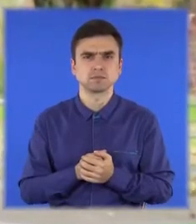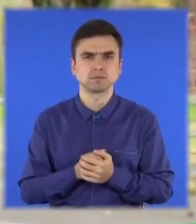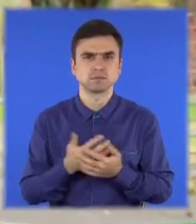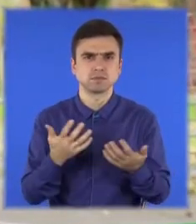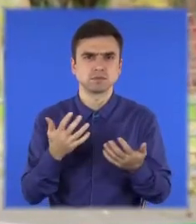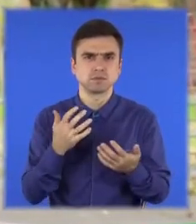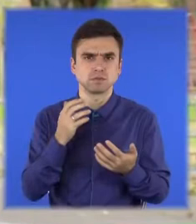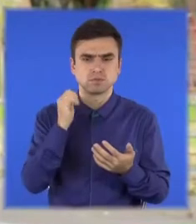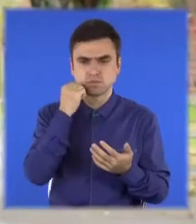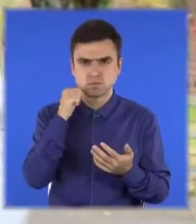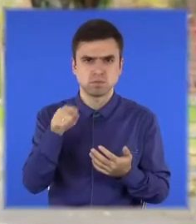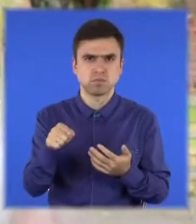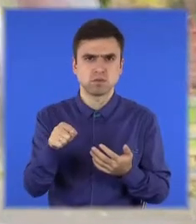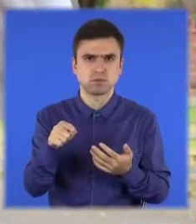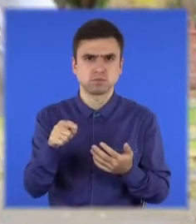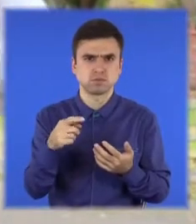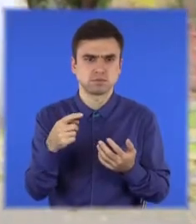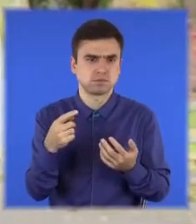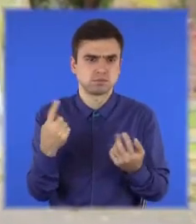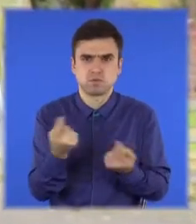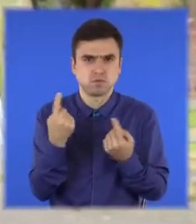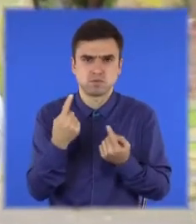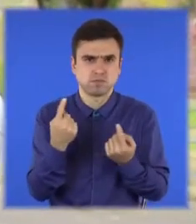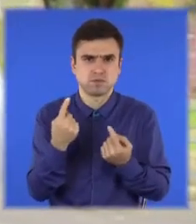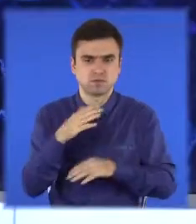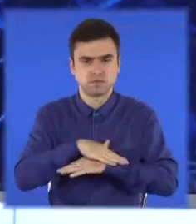сказати? Ну, бабулька в нас, виходимо, говорю, що замітала все время.